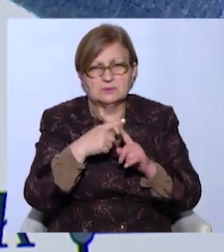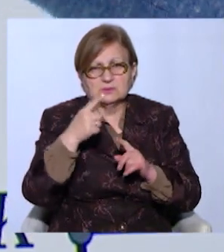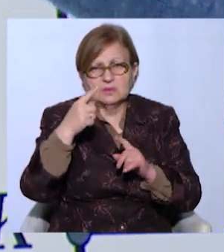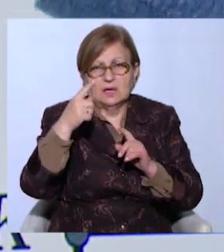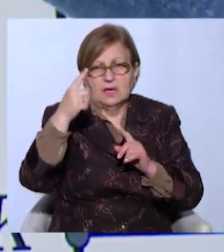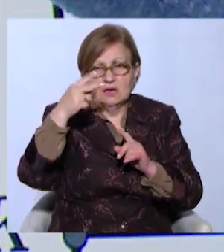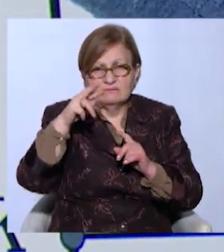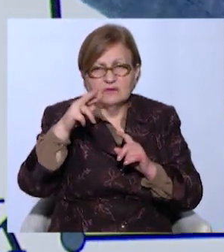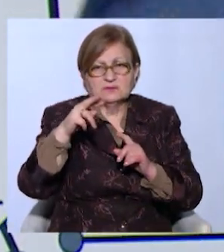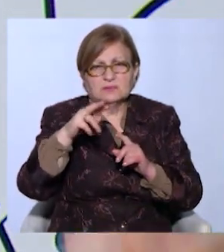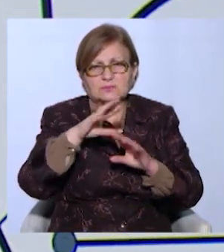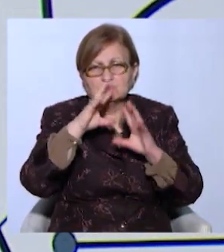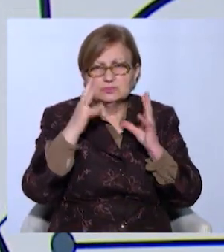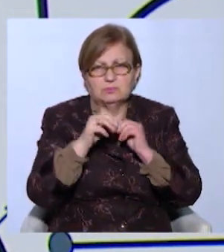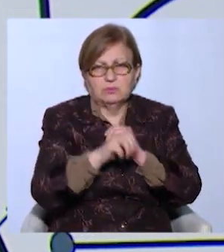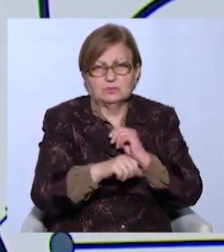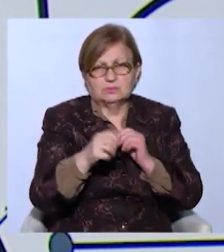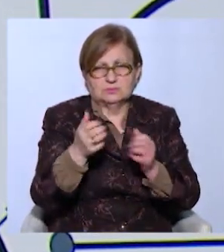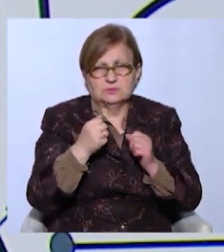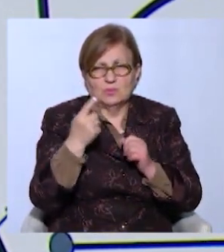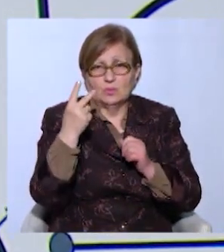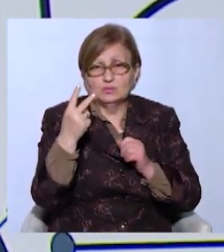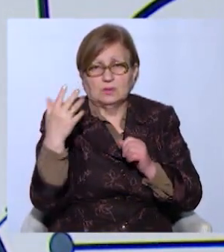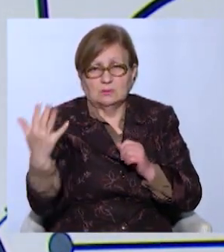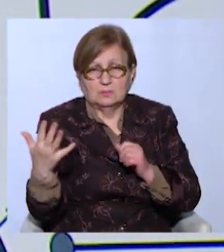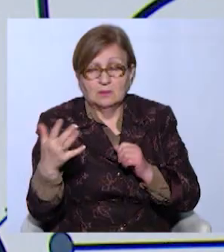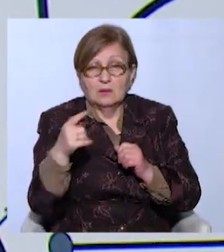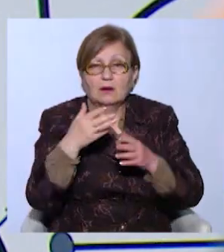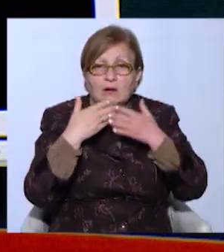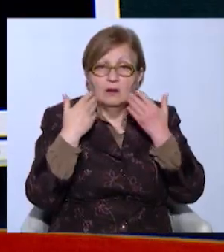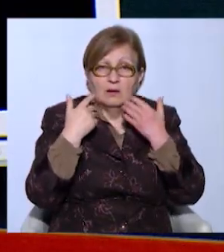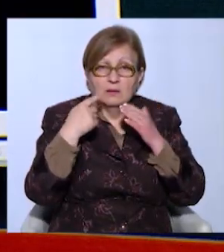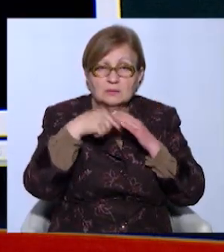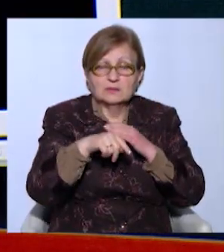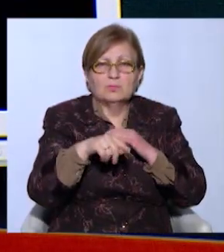x² + 6x + 9 + x² + 4x + 4 უდრის 25, რომლის გამარტივების შედეგადაც მიიღება